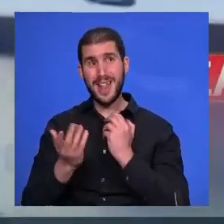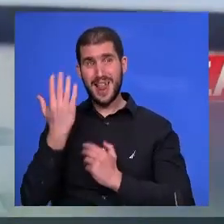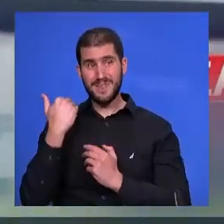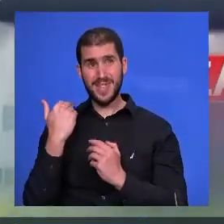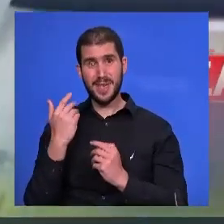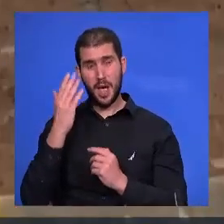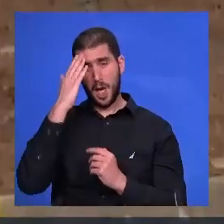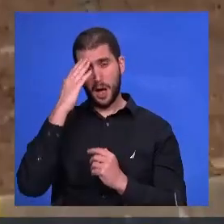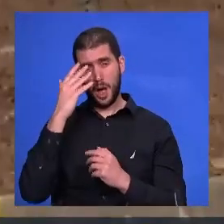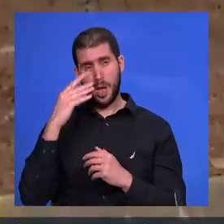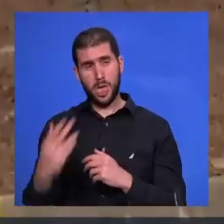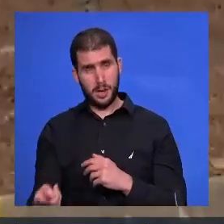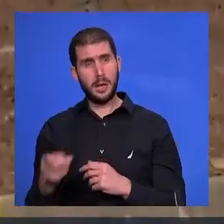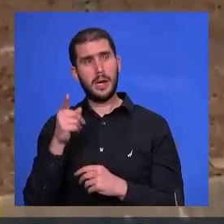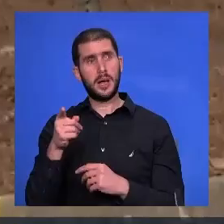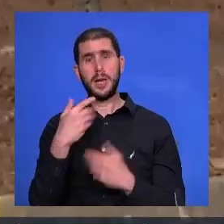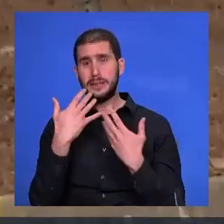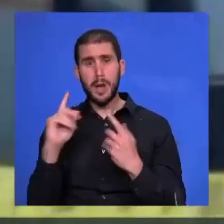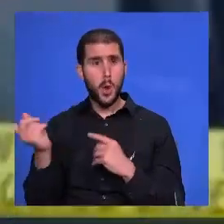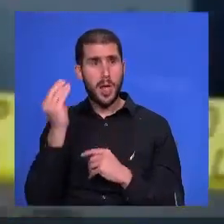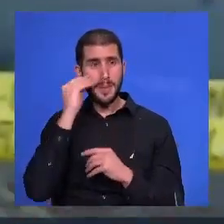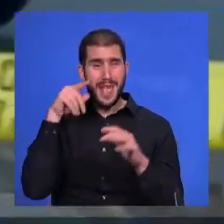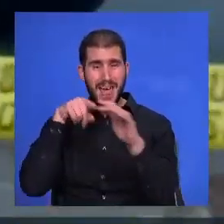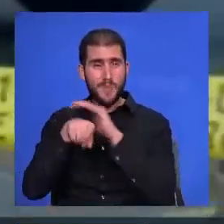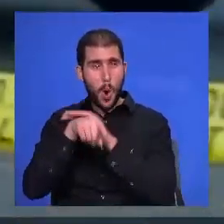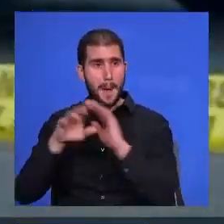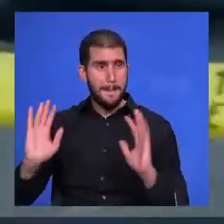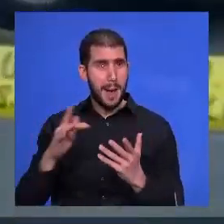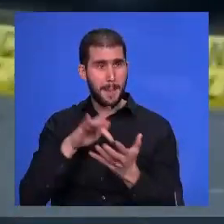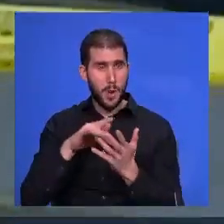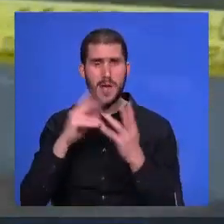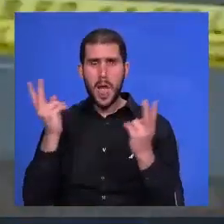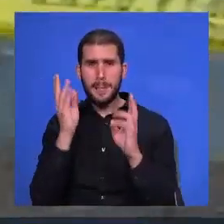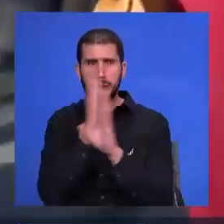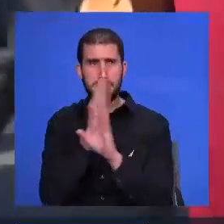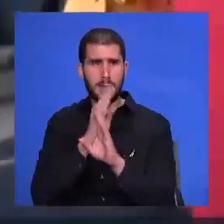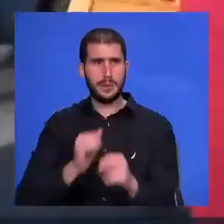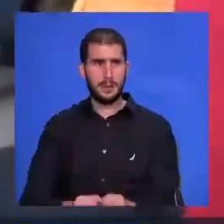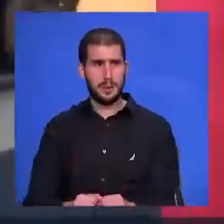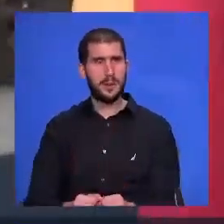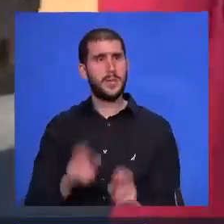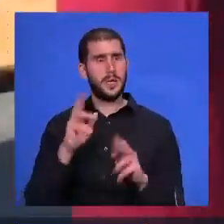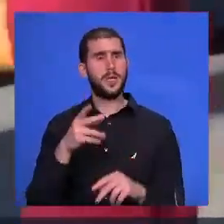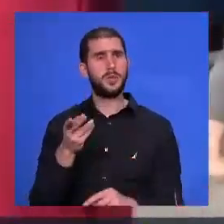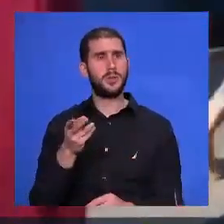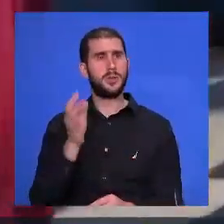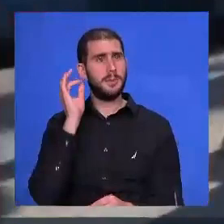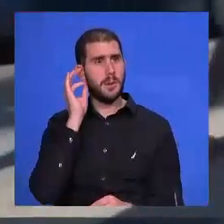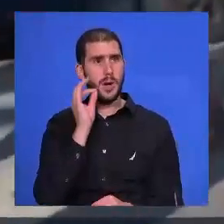בטרם איבדה את ההכרה, הדריכה את התלמידים לברוח מהמקום ולחפש מחסה.